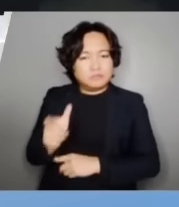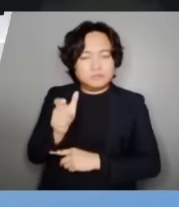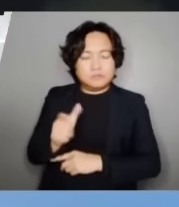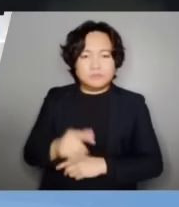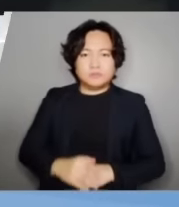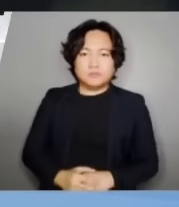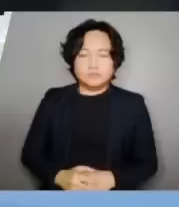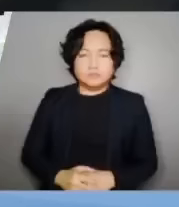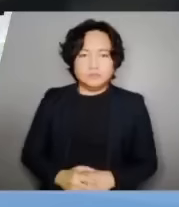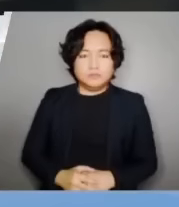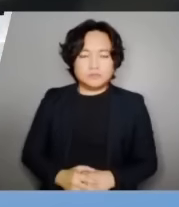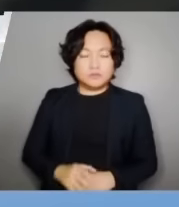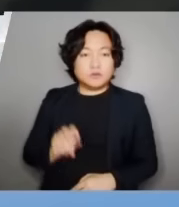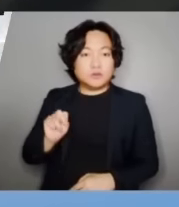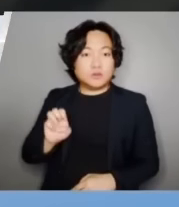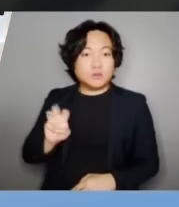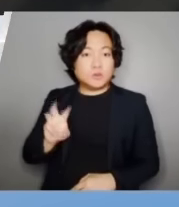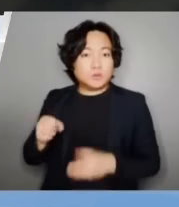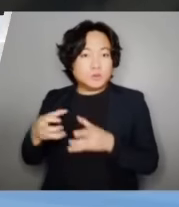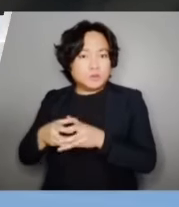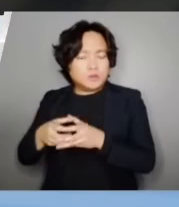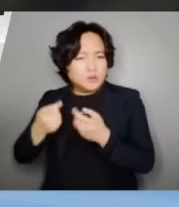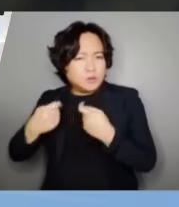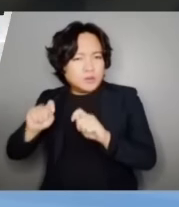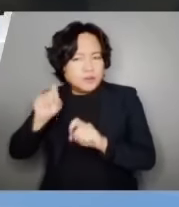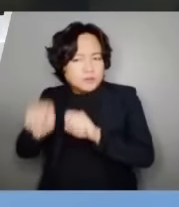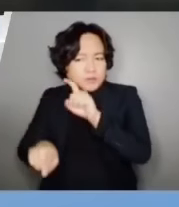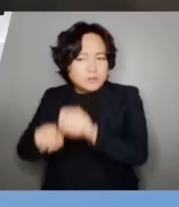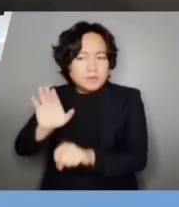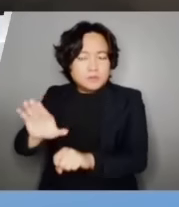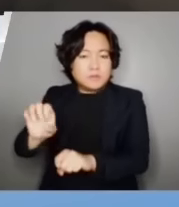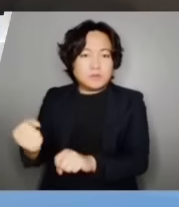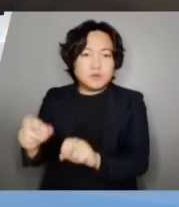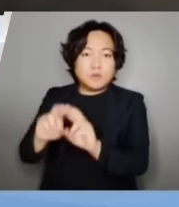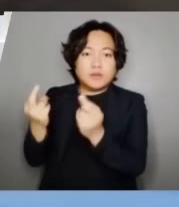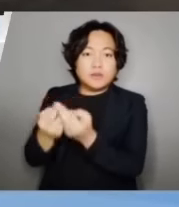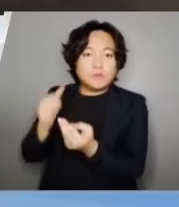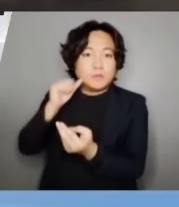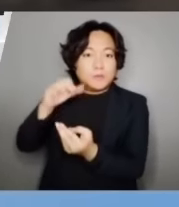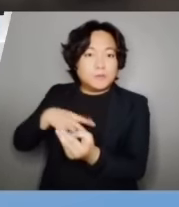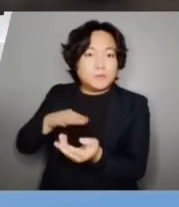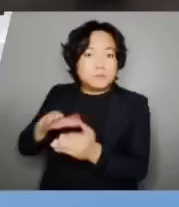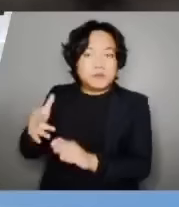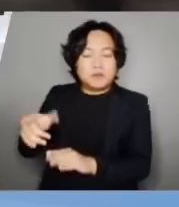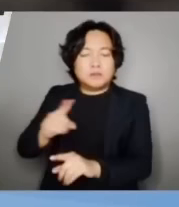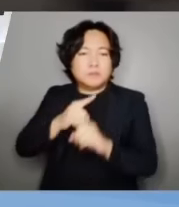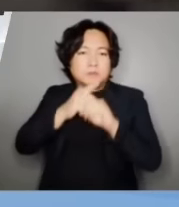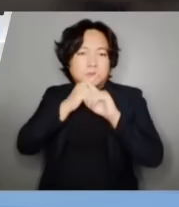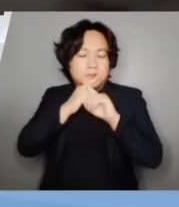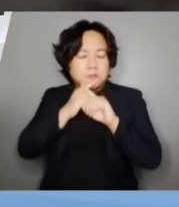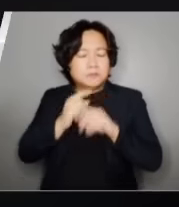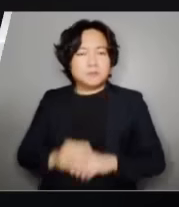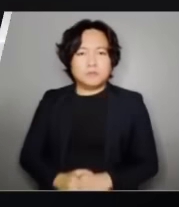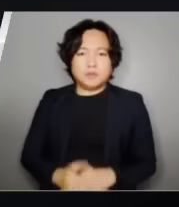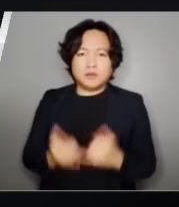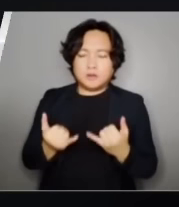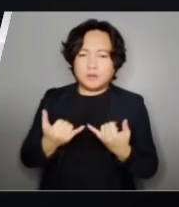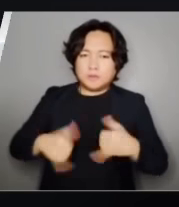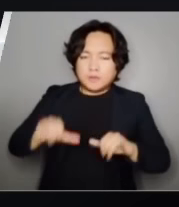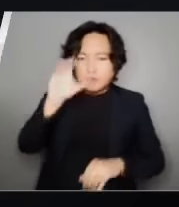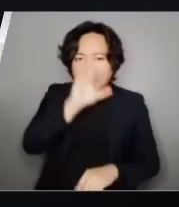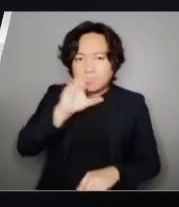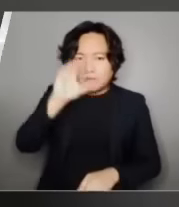GMA Regional TV na makapanayam ang kaanak ng babae, pero hindi na sila nagbigay ng pahayag. Tuloy naman ang hot pursuit operation laban sa